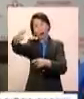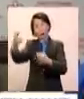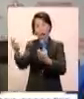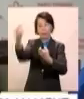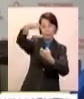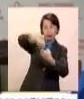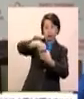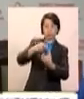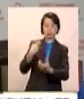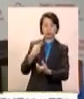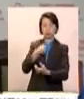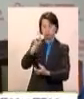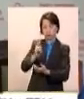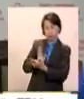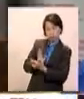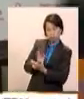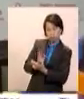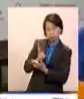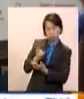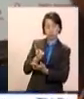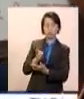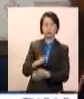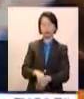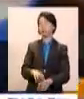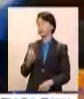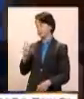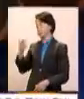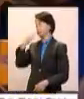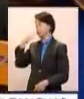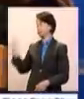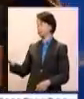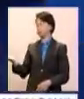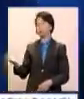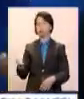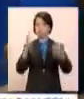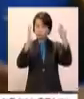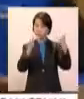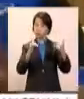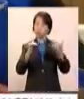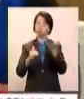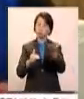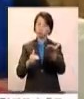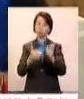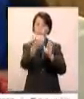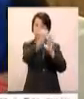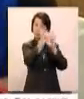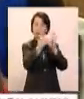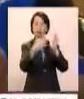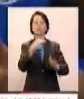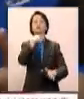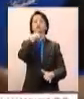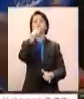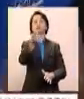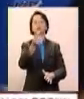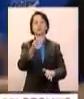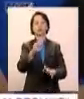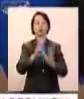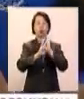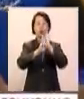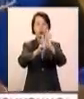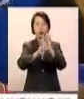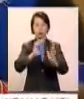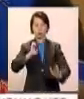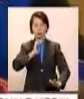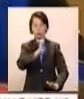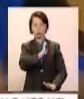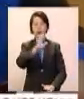yang masuk ke dalam Bersatu. Baik, terima kasih tuan. Begitulah tadi harapan ataupun intipati yang telah disuarakan oleh Wakil